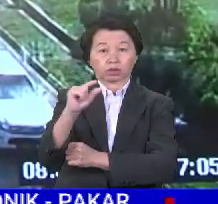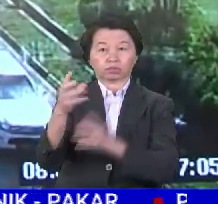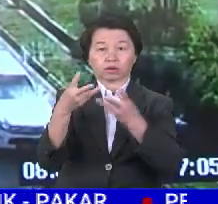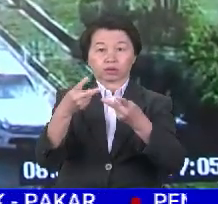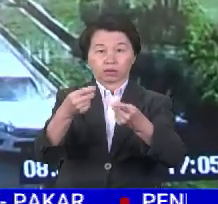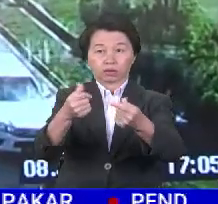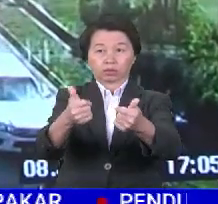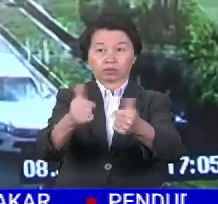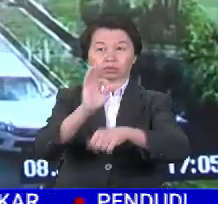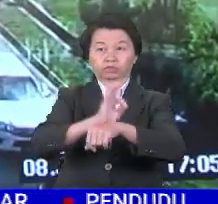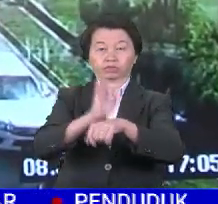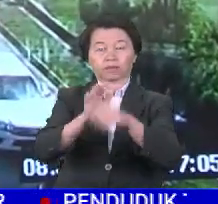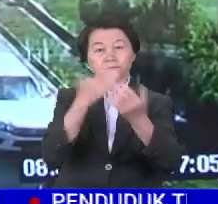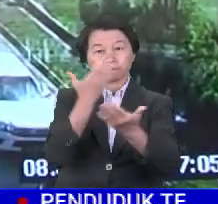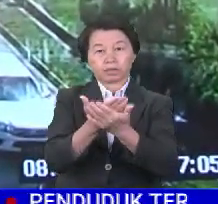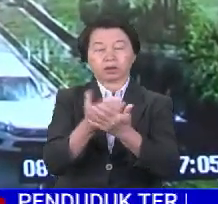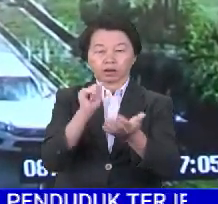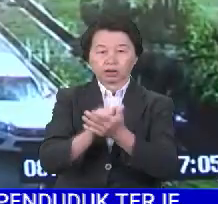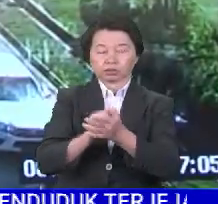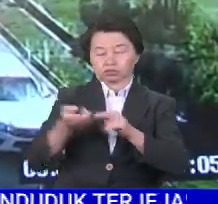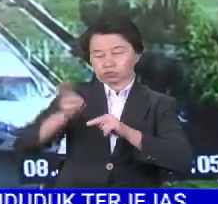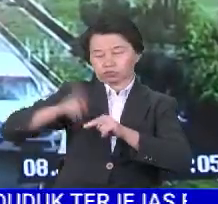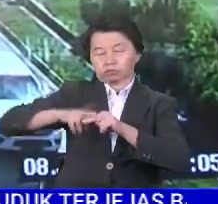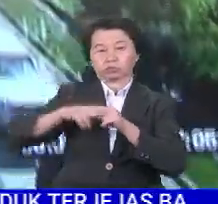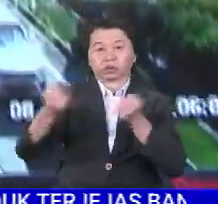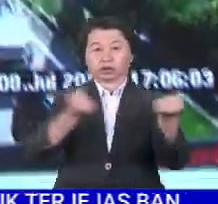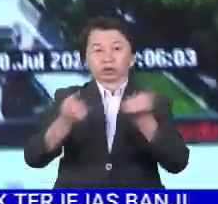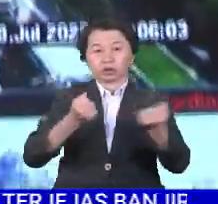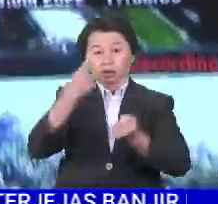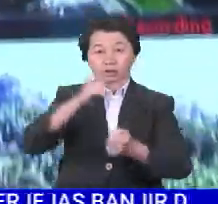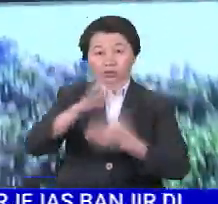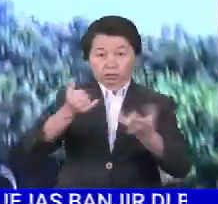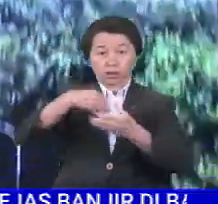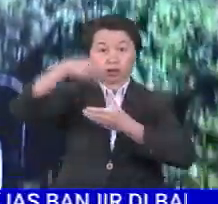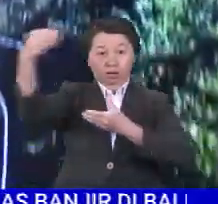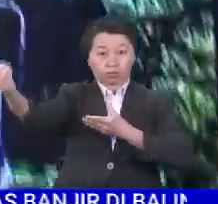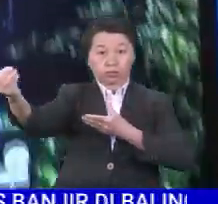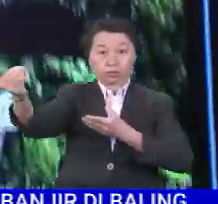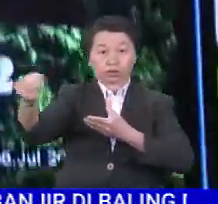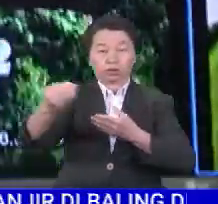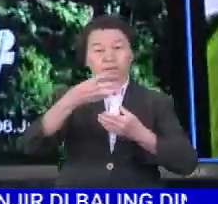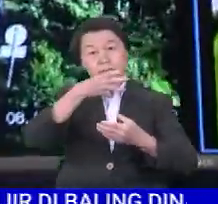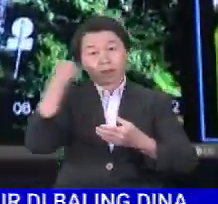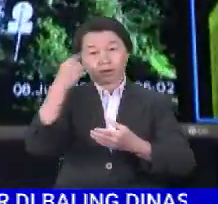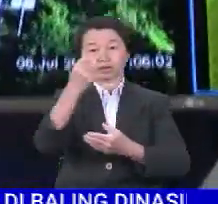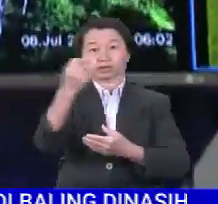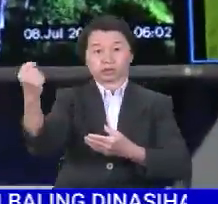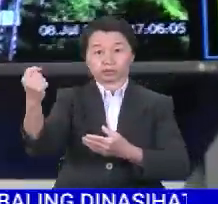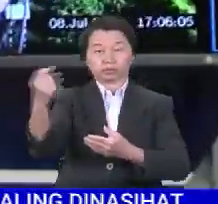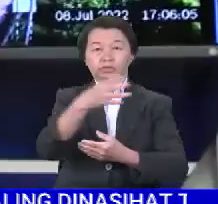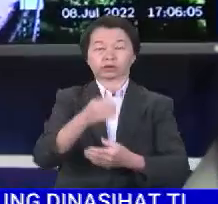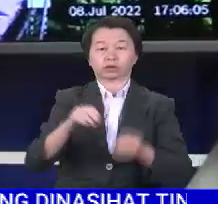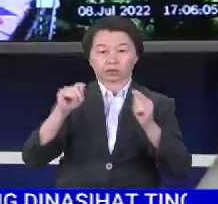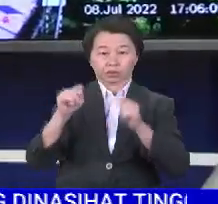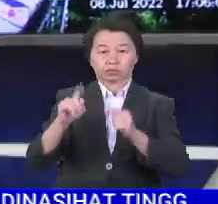lancar, berfungsi dengan baik. Namun inilah peningkatan kenderaannya bagi mereka yang nak keluar sebentar nanti untuk balik ke Pantai Timur. Dan ini